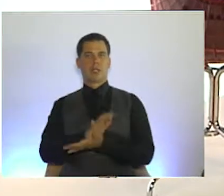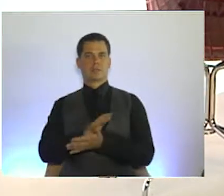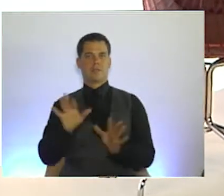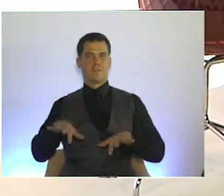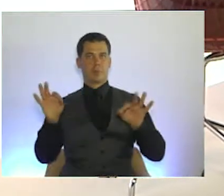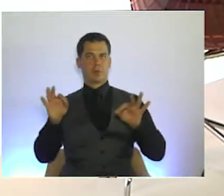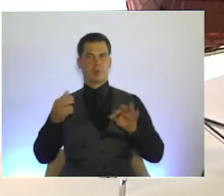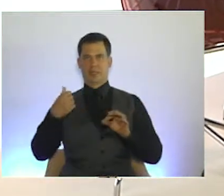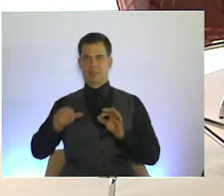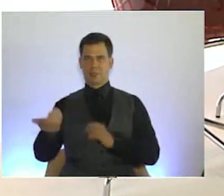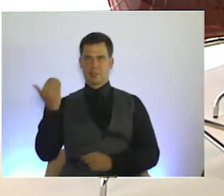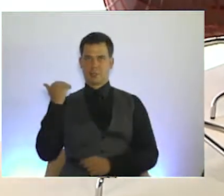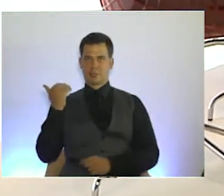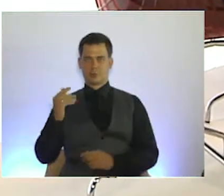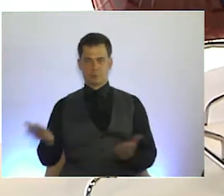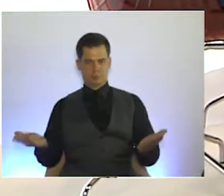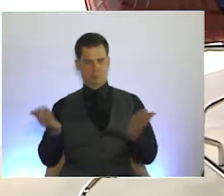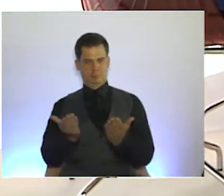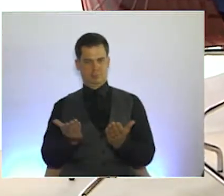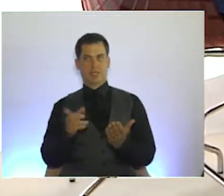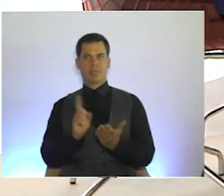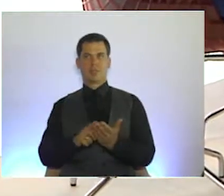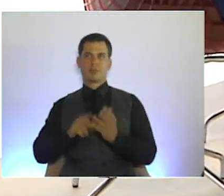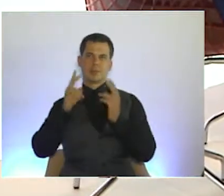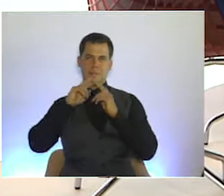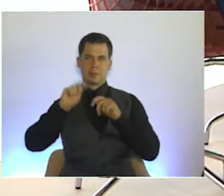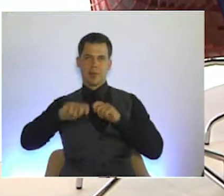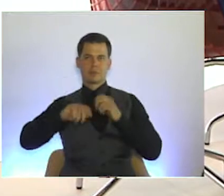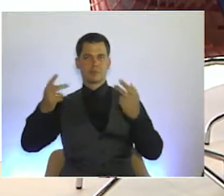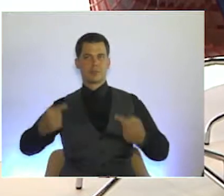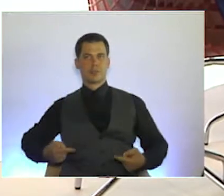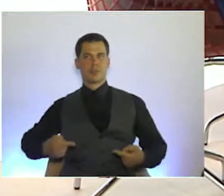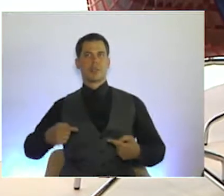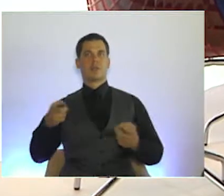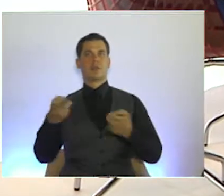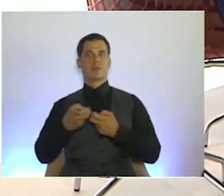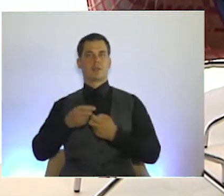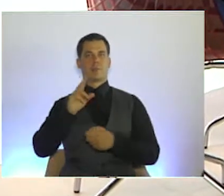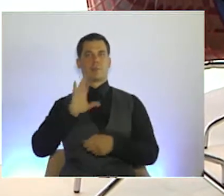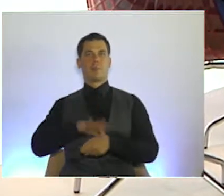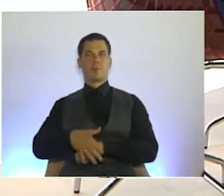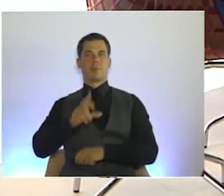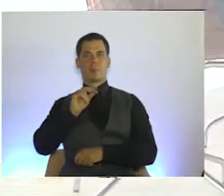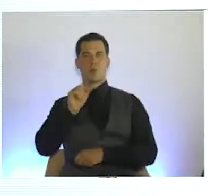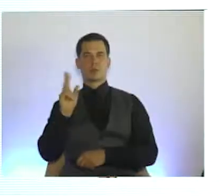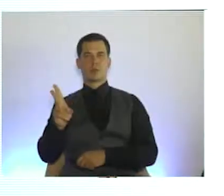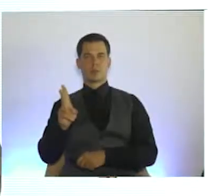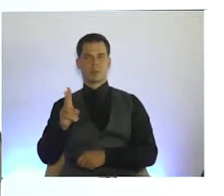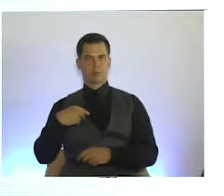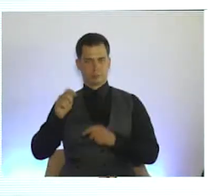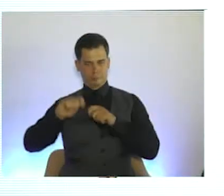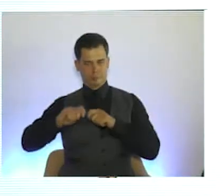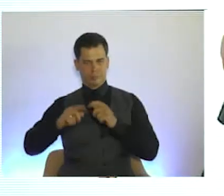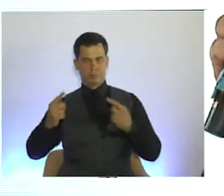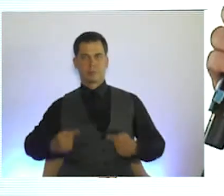Witam serdecznie. Otrzymałem taką kostkę. To jest kostka pytań, gdyby ktoś pytał. Kostka, którą będę przekazywał osobie, która będzie chciała